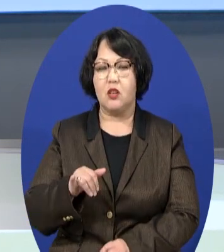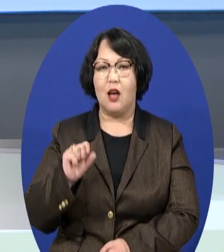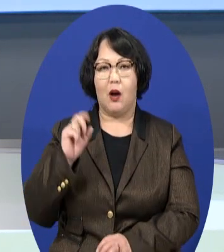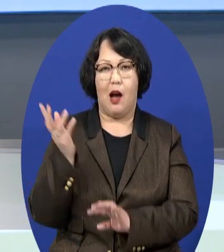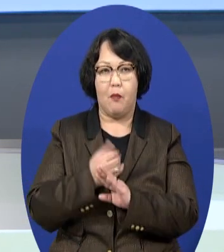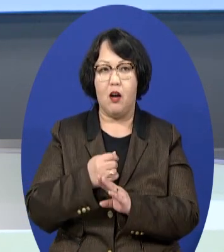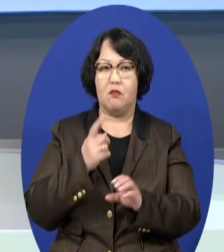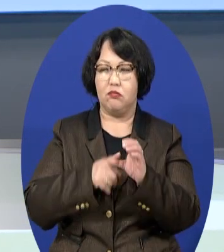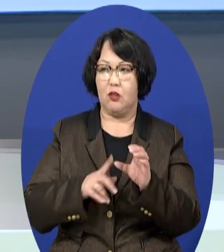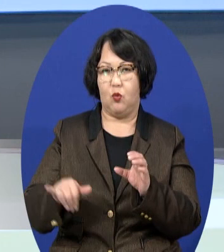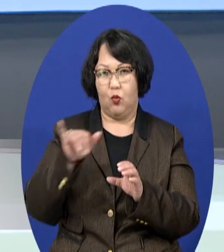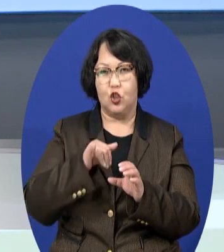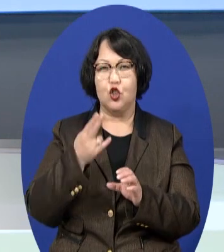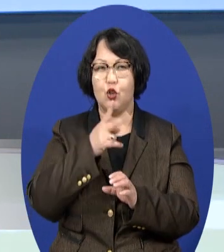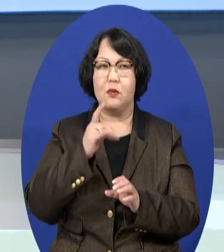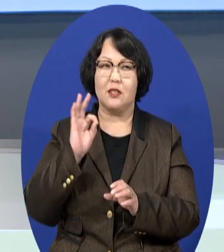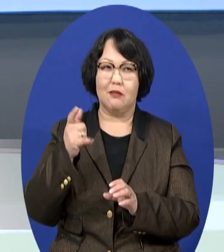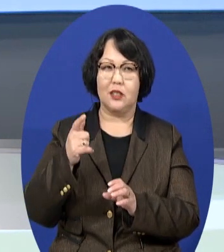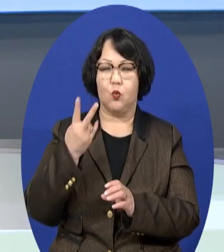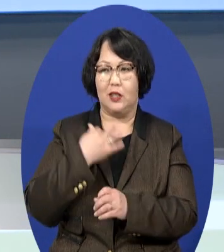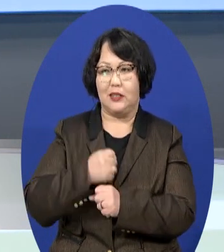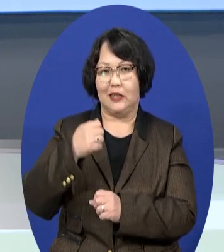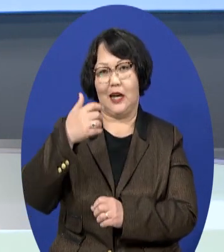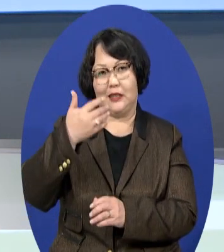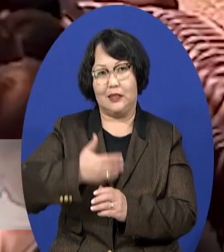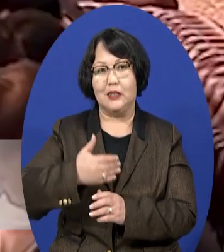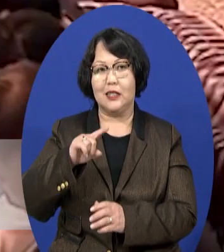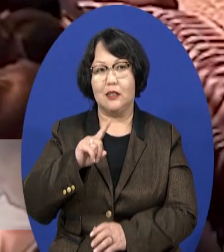Солонгосын цөмийн зэвсэгжилтийг царцаах асуудлыг хөндөн ярилцсан байна.